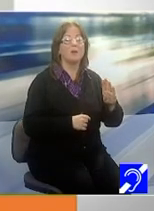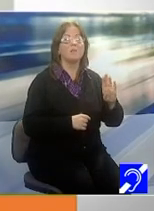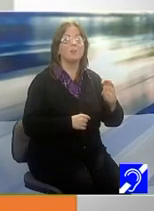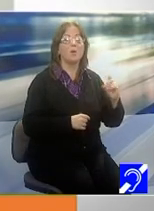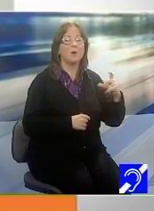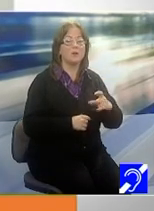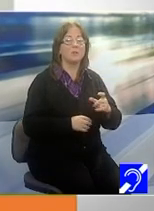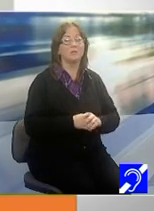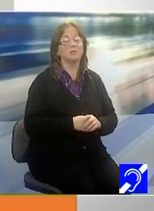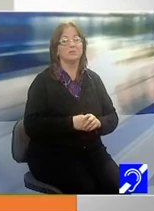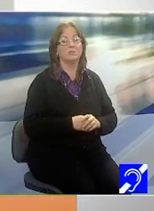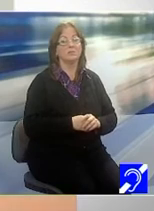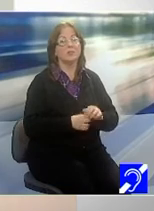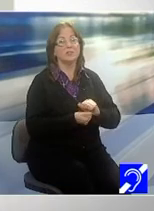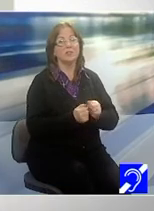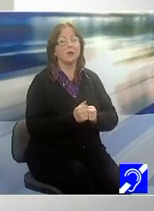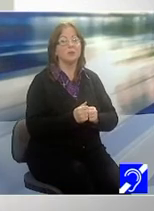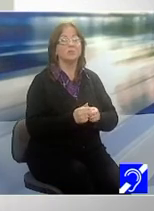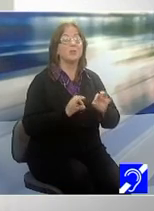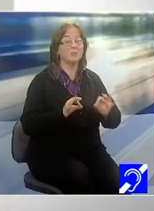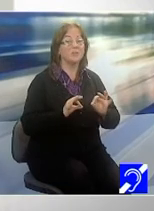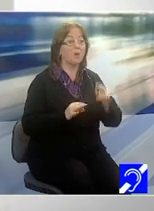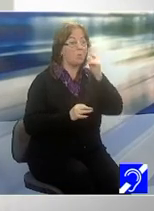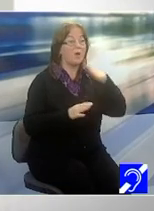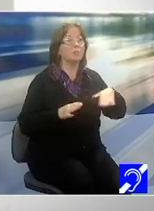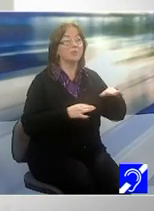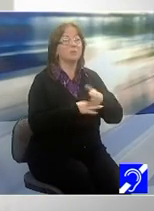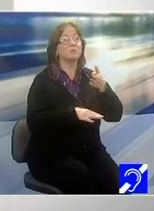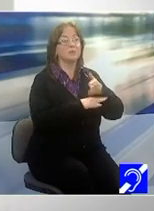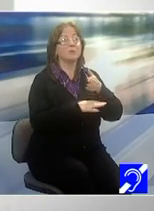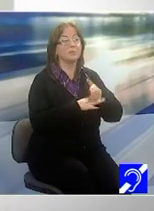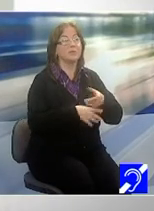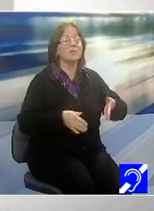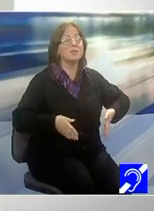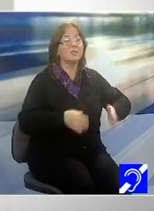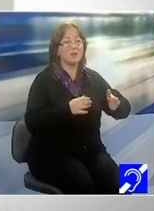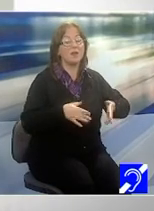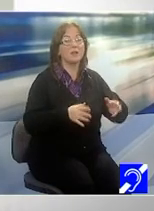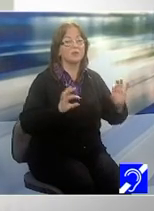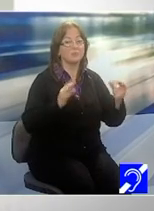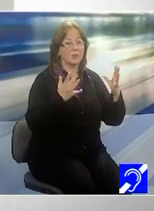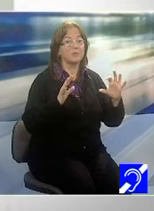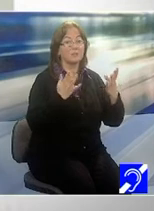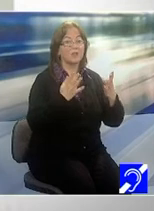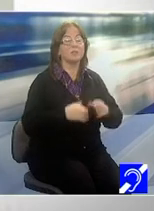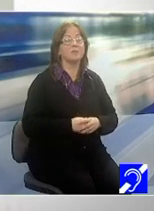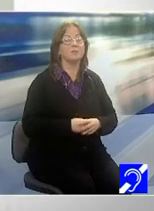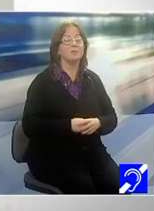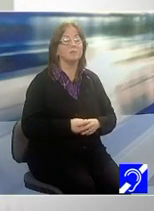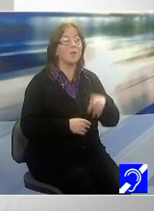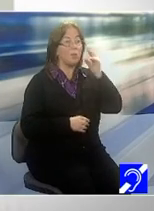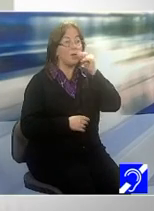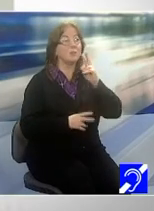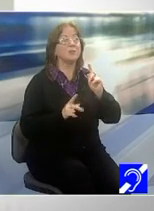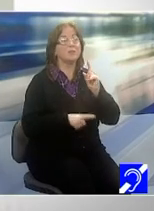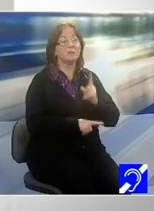timp de câteva zile, după care totul revine la normal, nu e în regulă, pentru că lumea, deci, într-o democrație lumea trebuie să se implice constant și